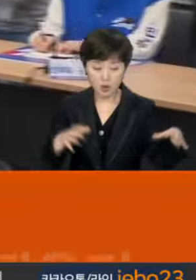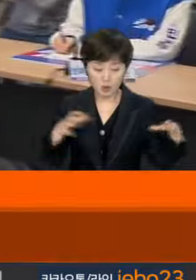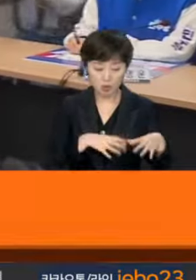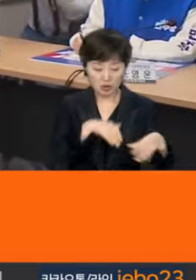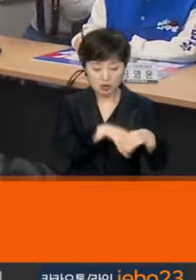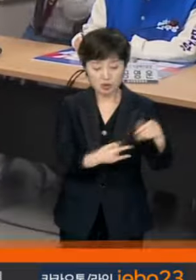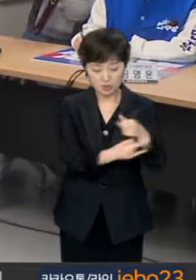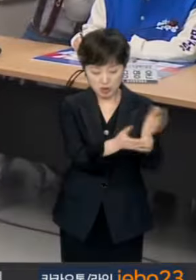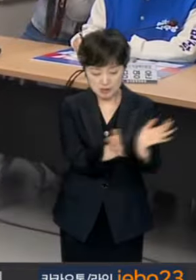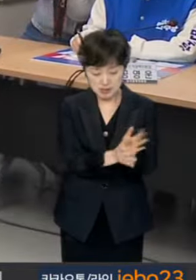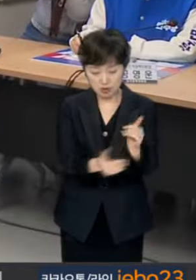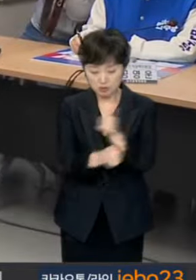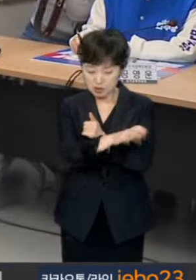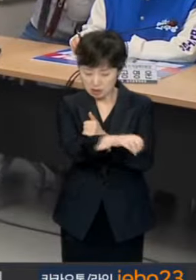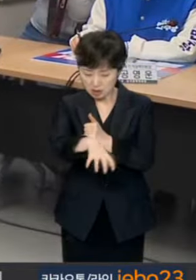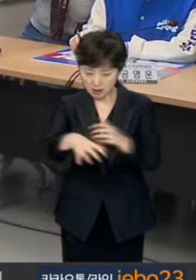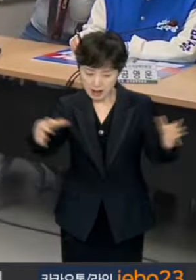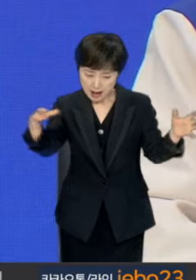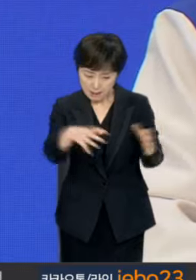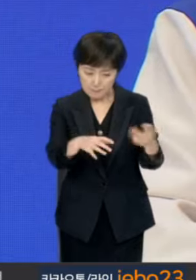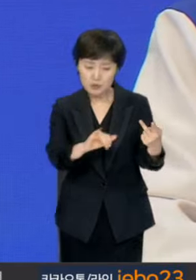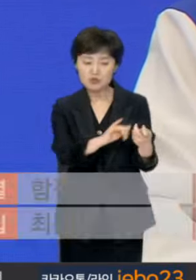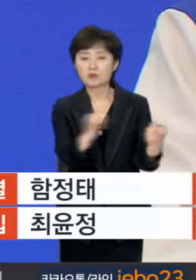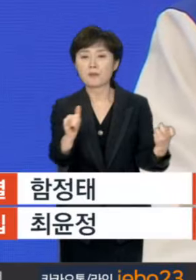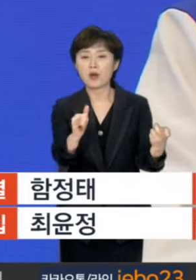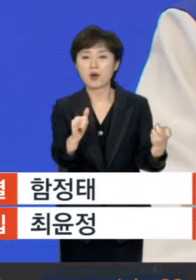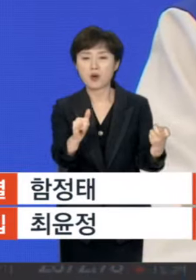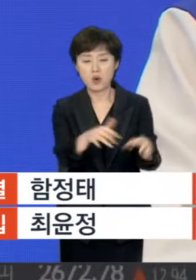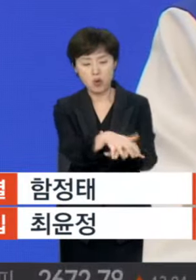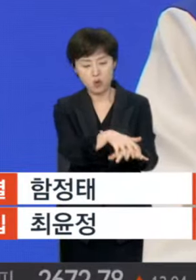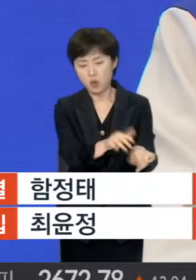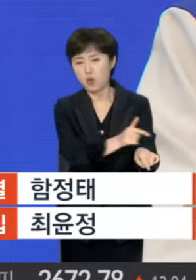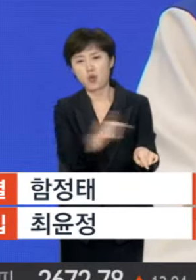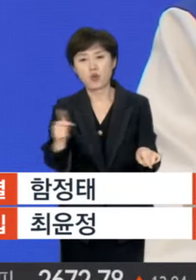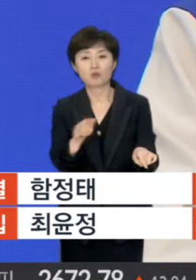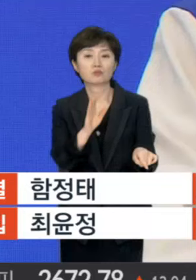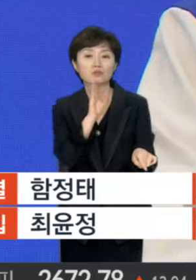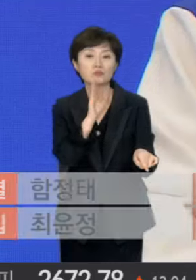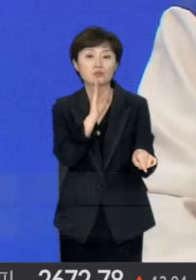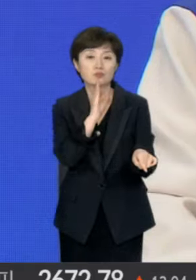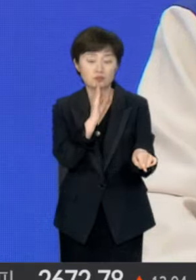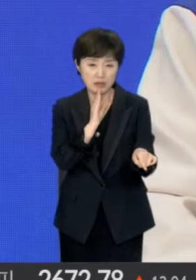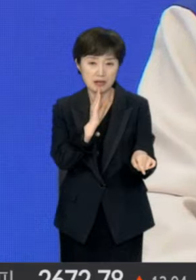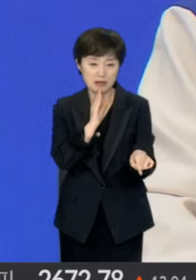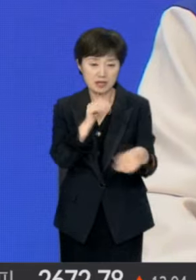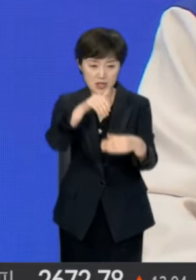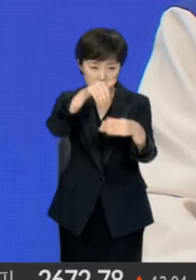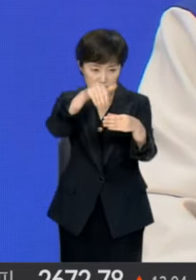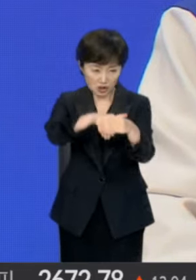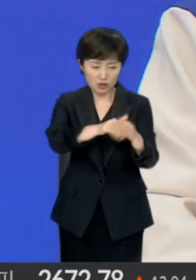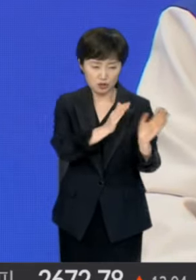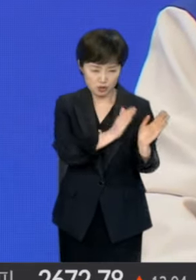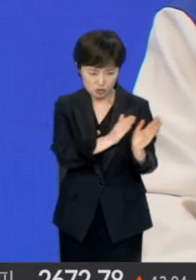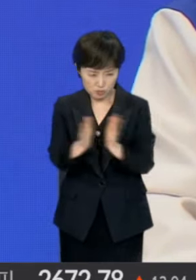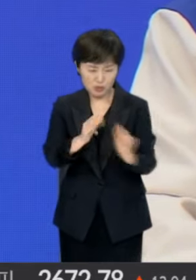각종 위원장을 합치면 20명에 이르는 매머드급의 대규모 캠프로 구성, 일찌감치